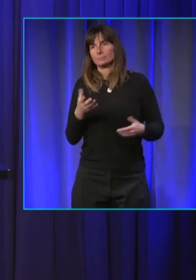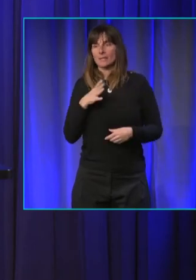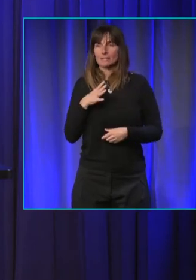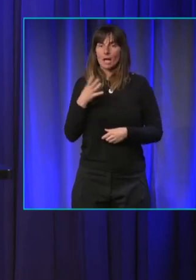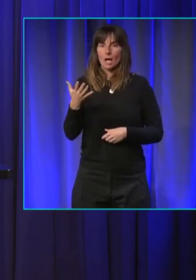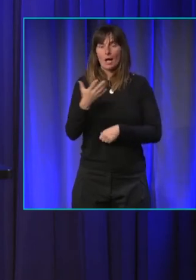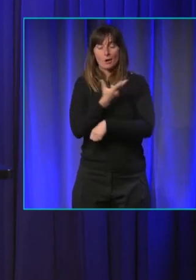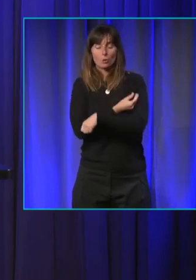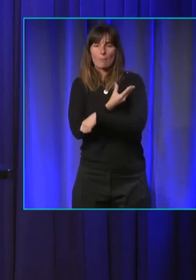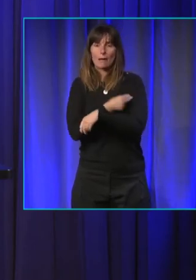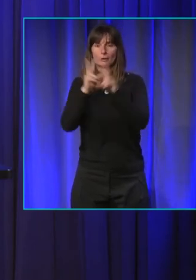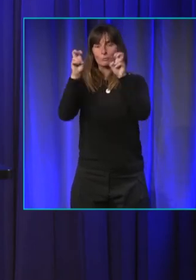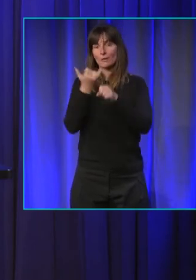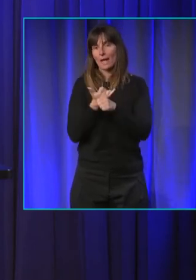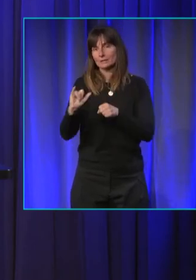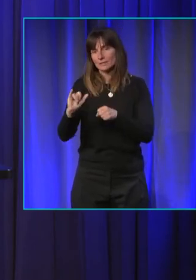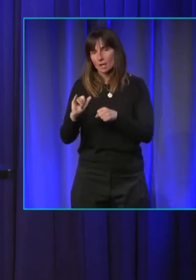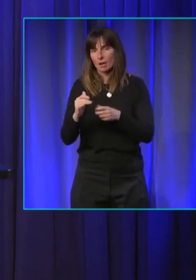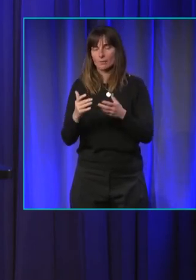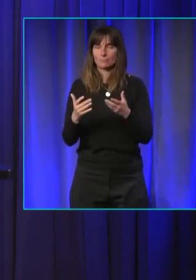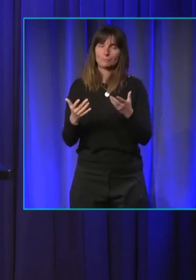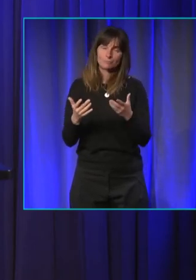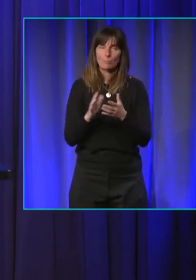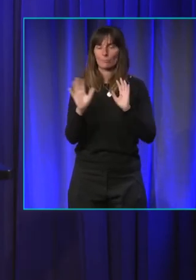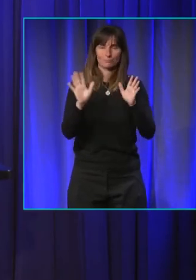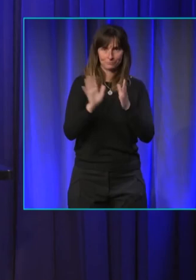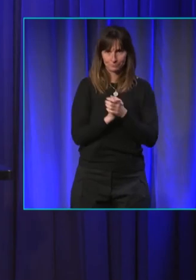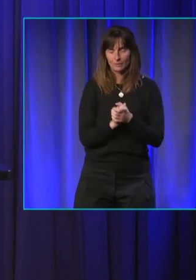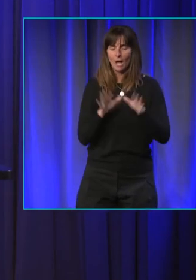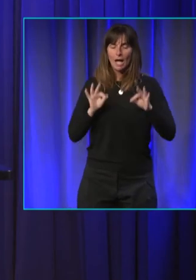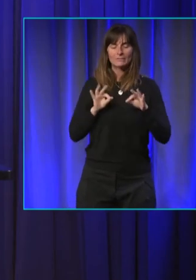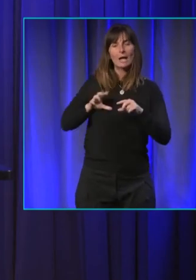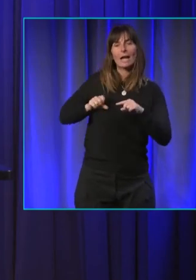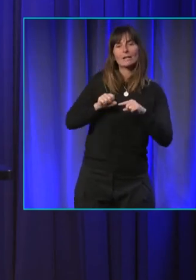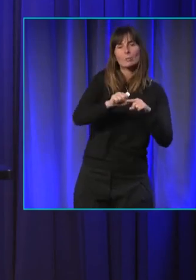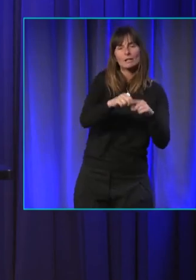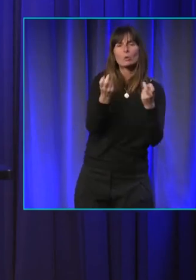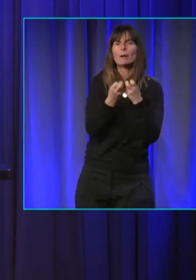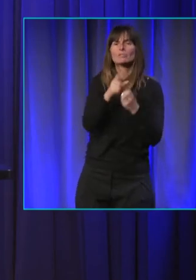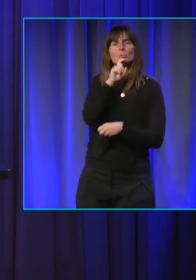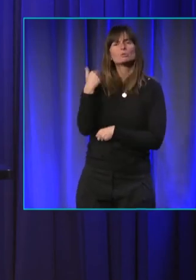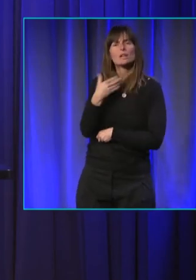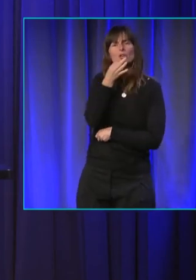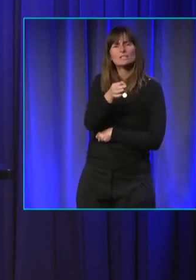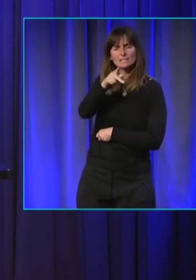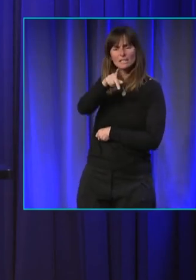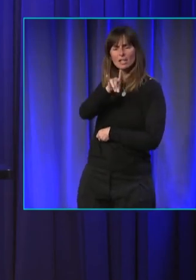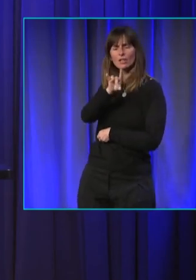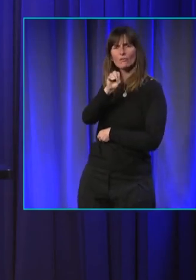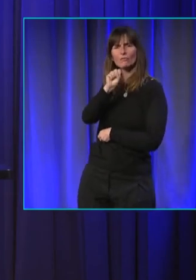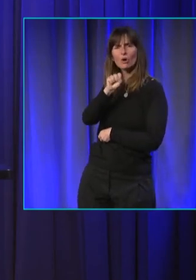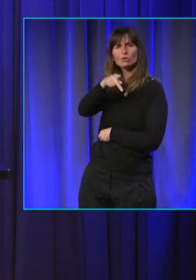Donc artificiel, hein, ça peut être alors la récupération. Quand on parle de phosphocréatine, par exemple, la phosphocréatine, rappelez-vous, c'est le